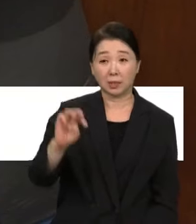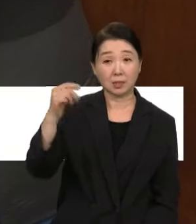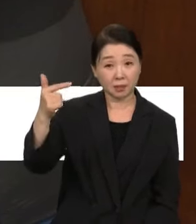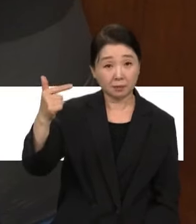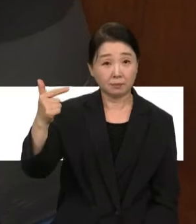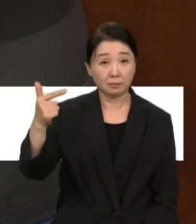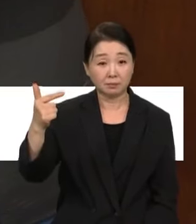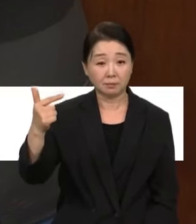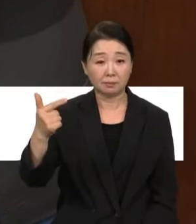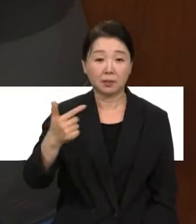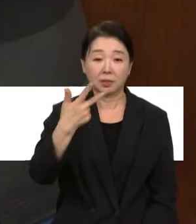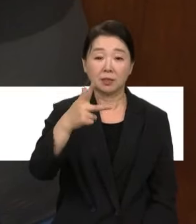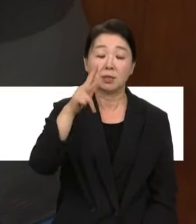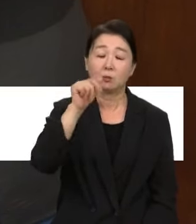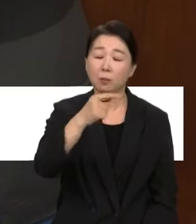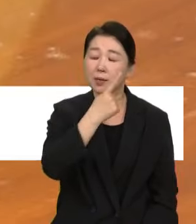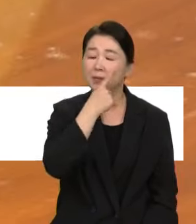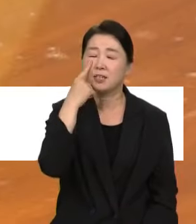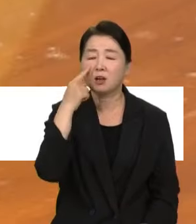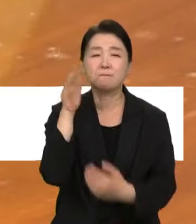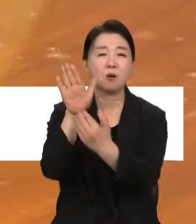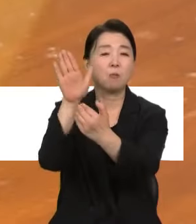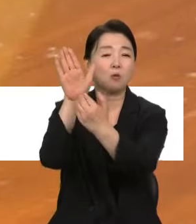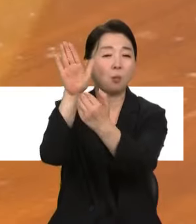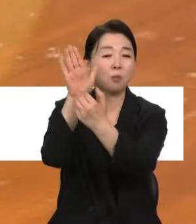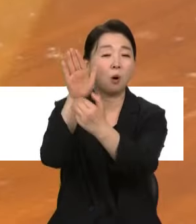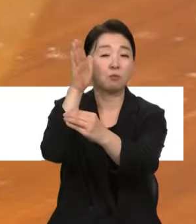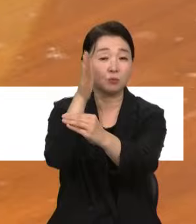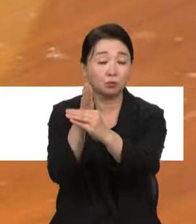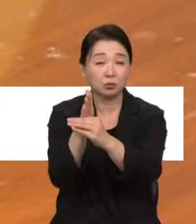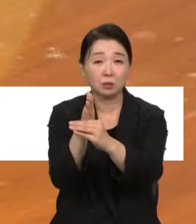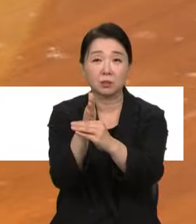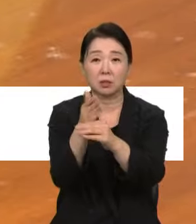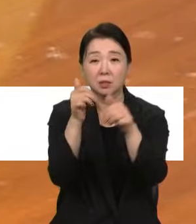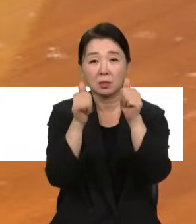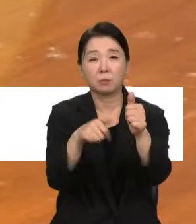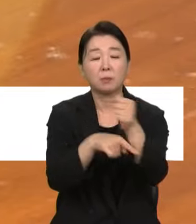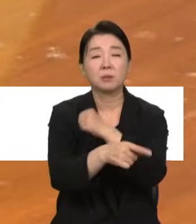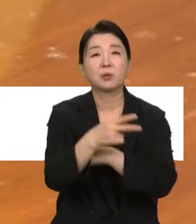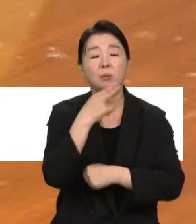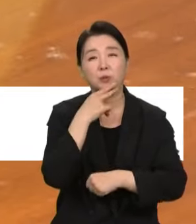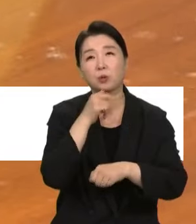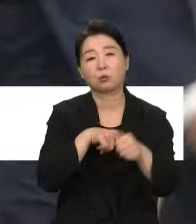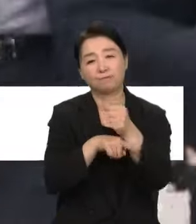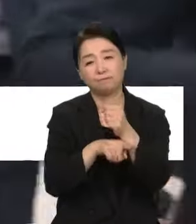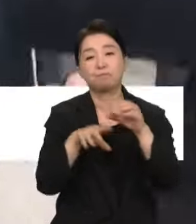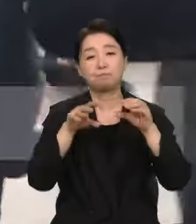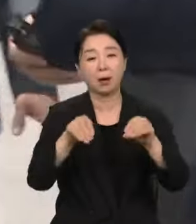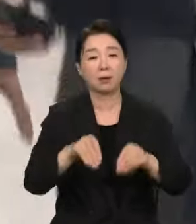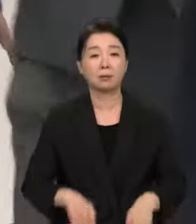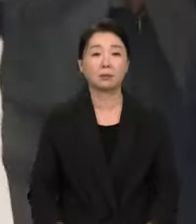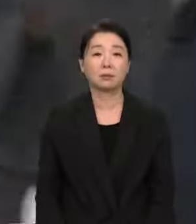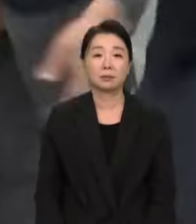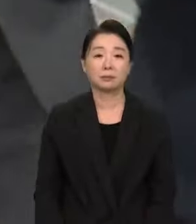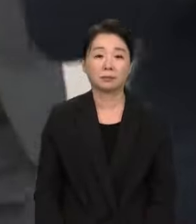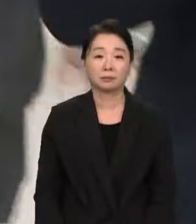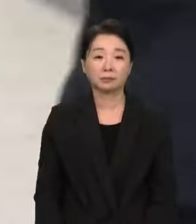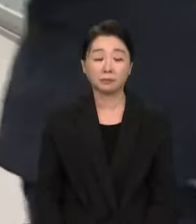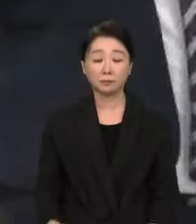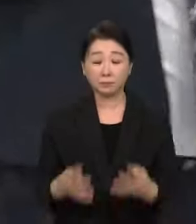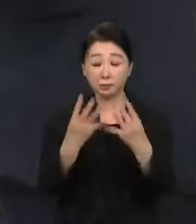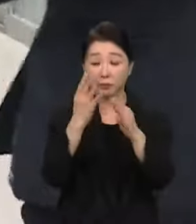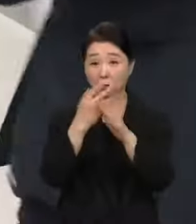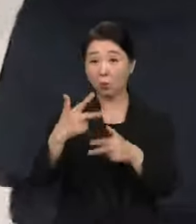이렇게 75번이나 진술을 거부했고 재판부는 의미가 없다며 신문을 중단했습니다. 수감 중인 상태로